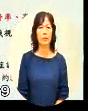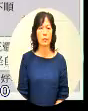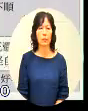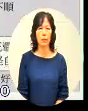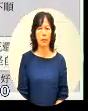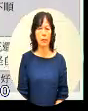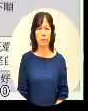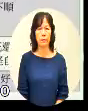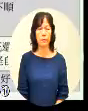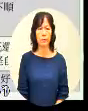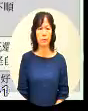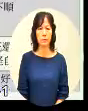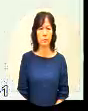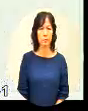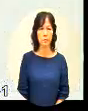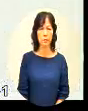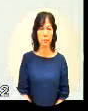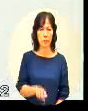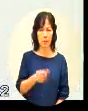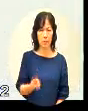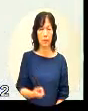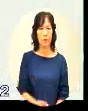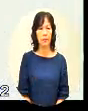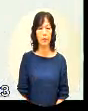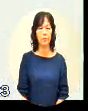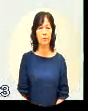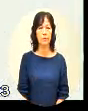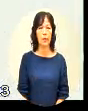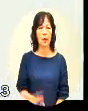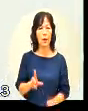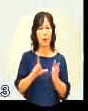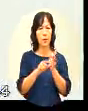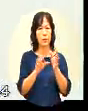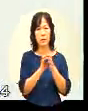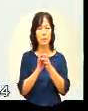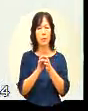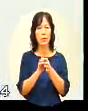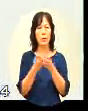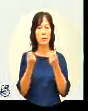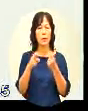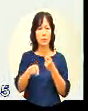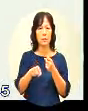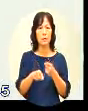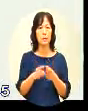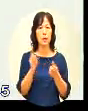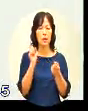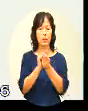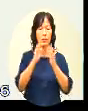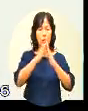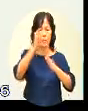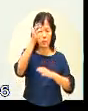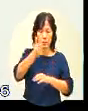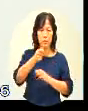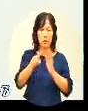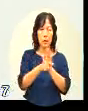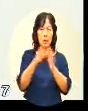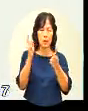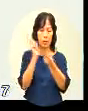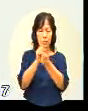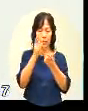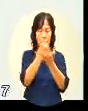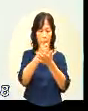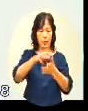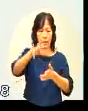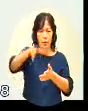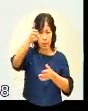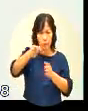请下一张哦。请下一张。那因为时间的关系哦，我在这里也跟市长还有跟我们所有局处首长